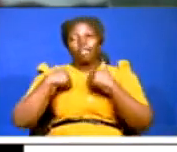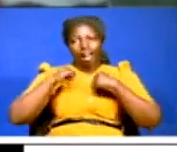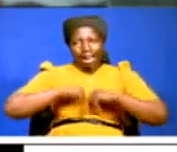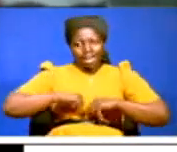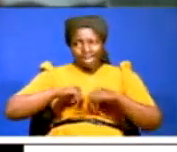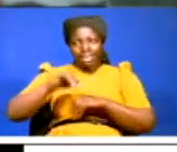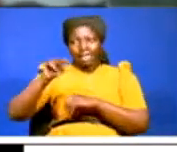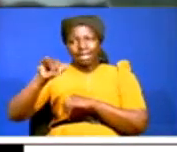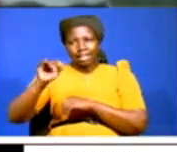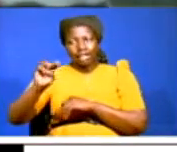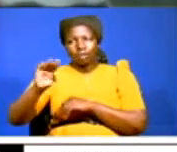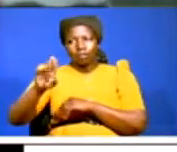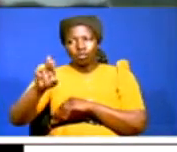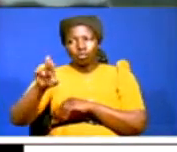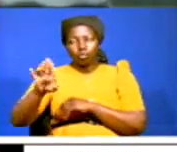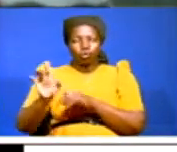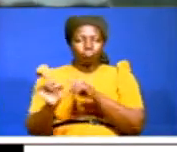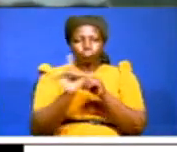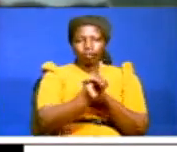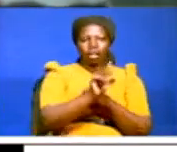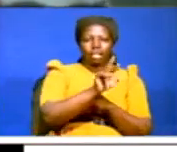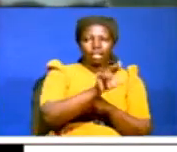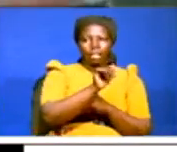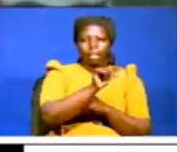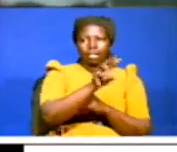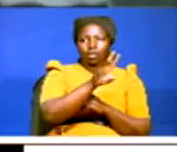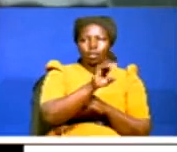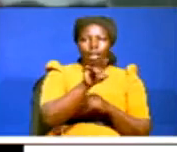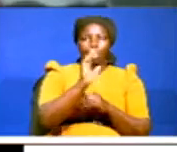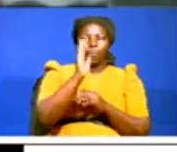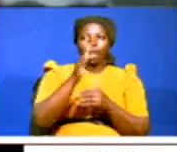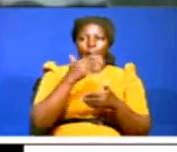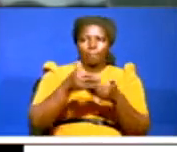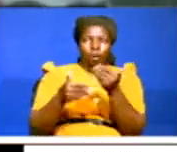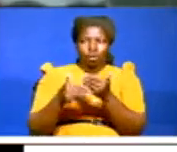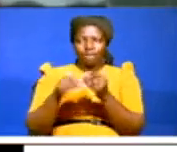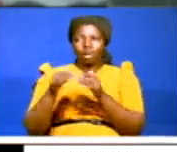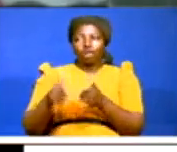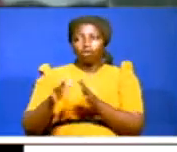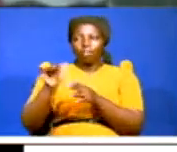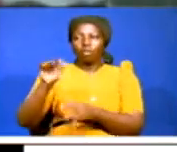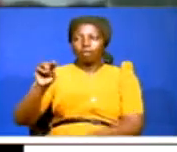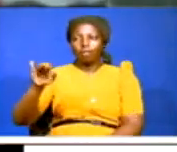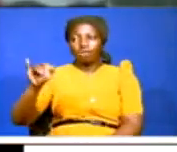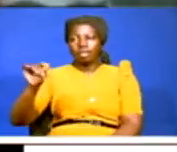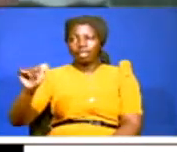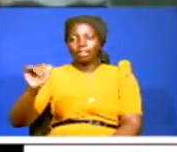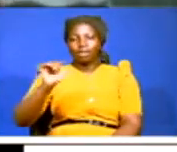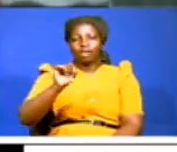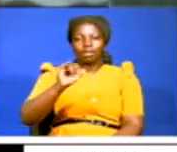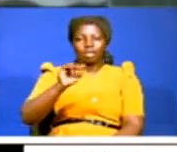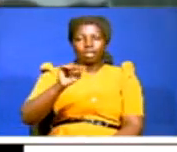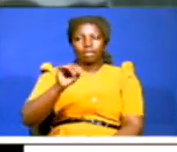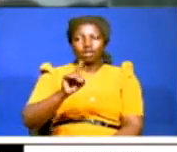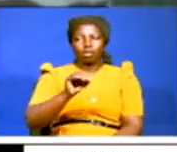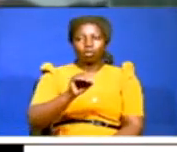mpaka Rangwe. Hiyo barabara pia tutaijenga. Tumekubaliana barabara ya kutoka Mbita, Sindo mpaka Karungu. Hiyo